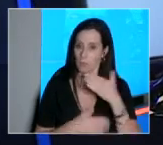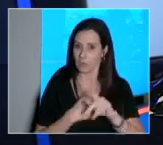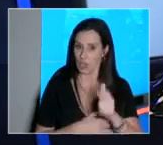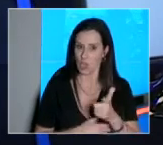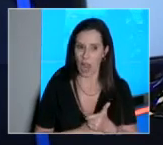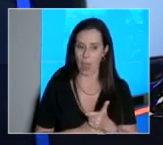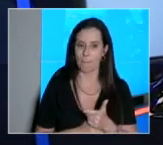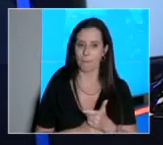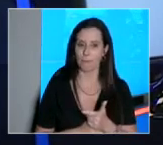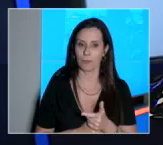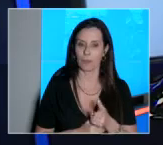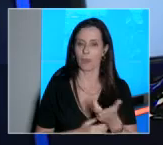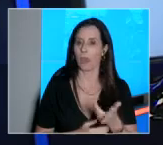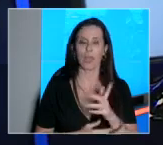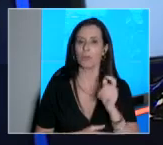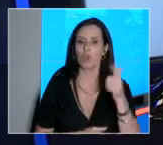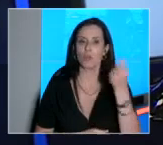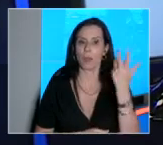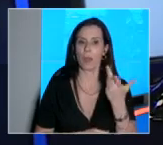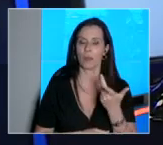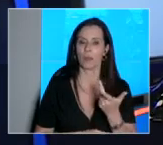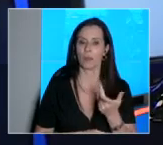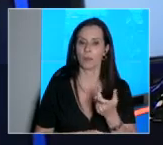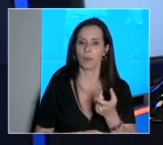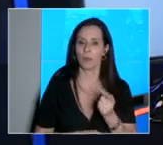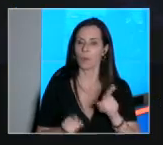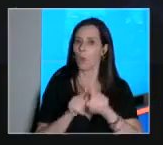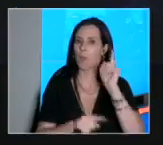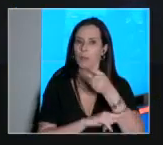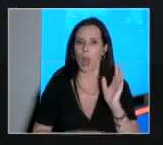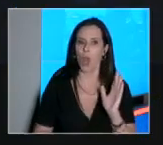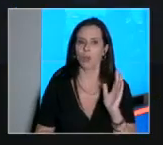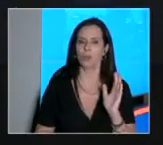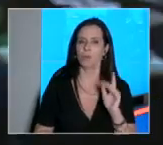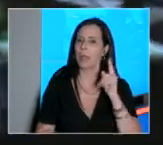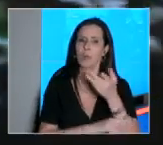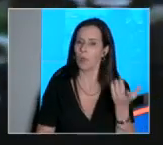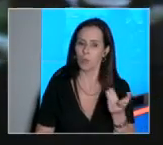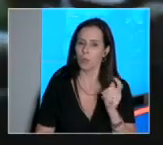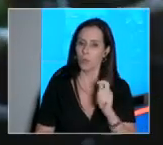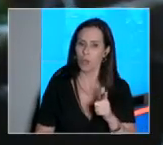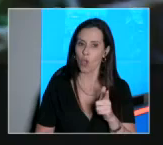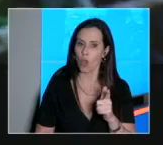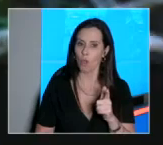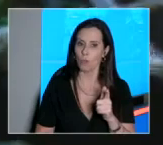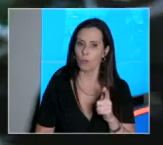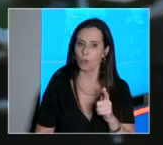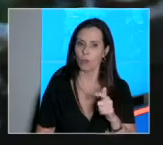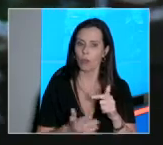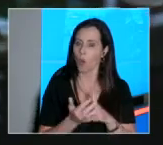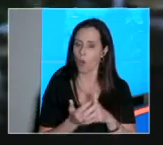לשלם. אתה משלם בשבת, אם אתה שומר. לא, כמו בתי מלון. בתי מלון, התשלום מוטמע, או